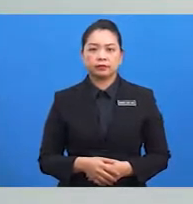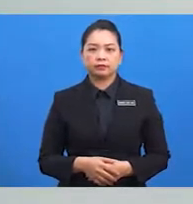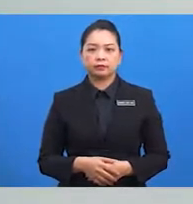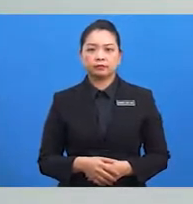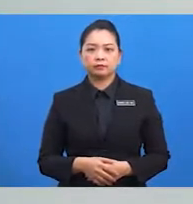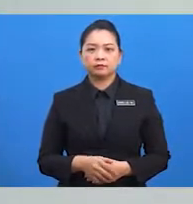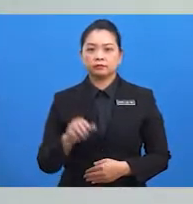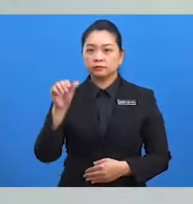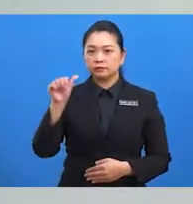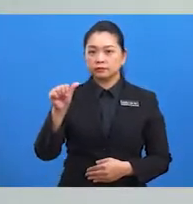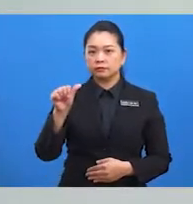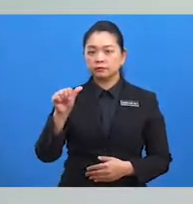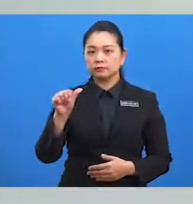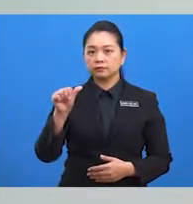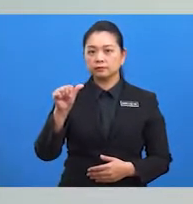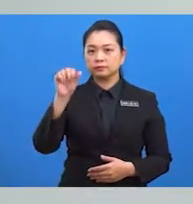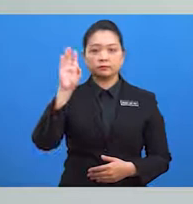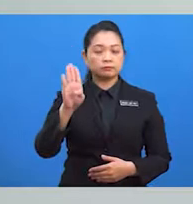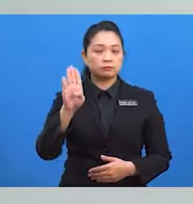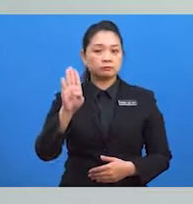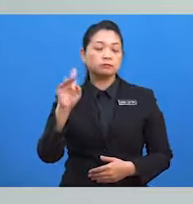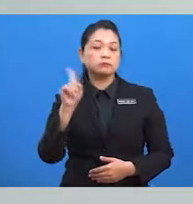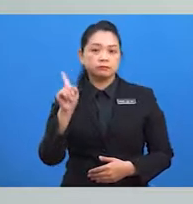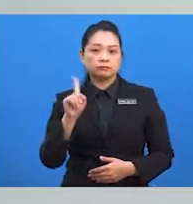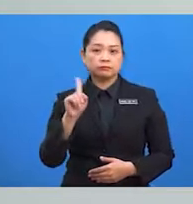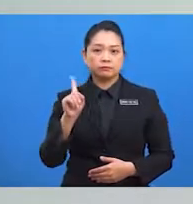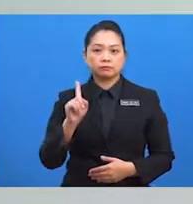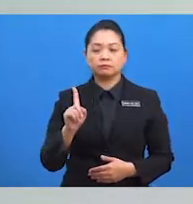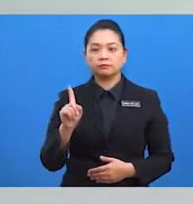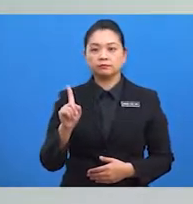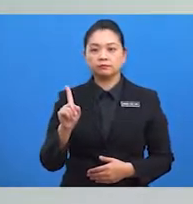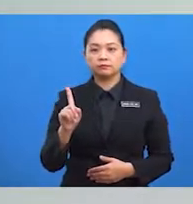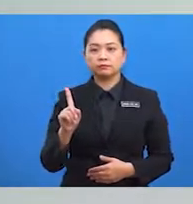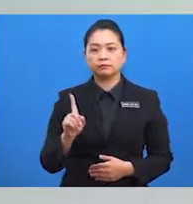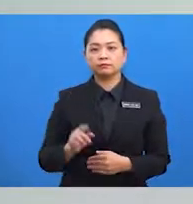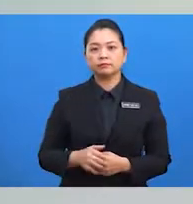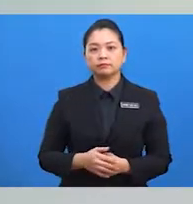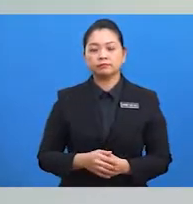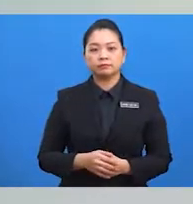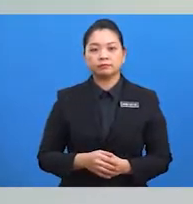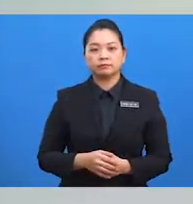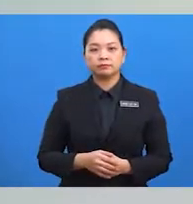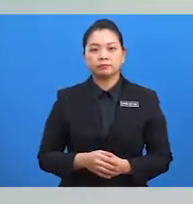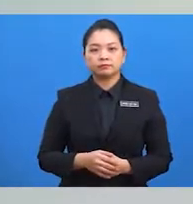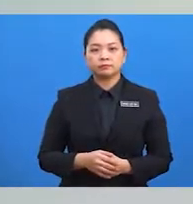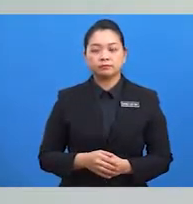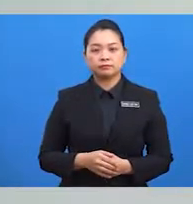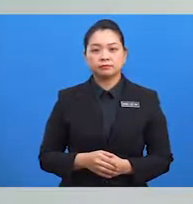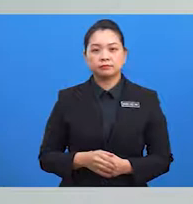by Sinar agama Sinar beta sinar alfa si